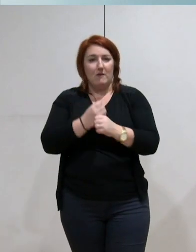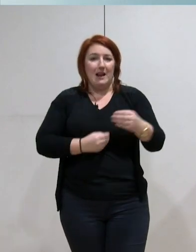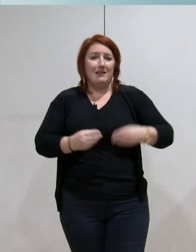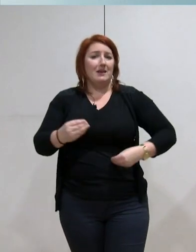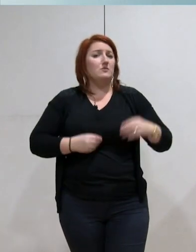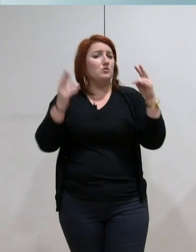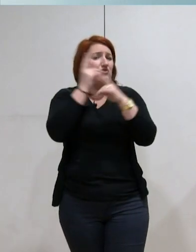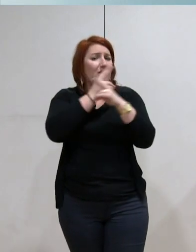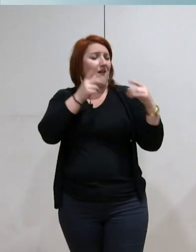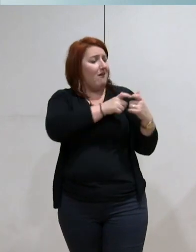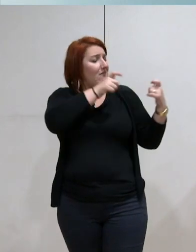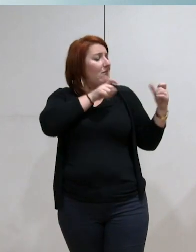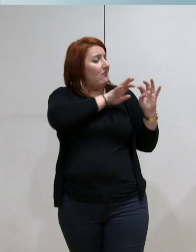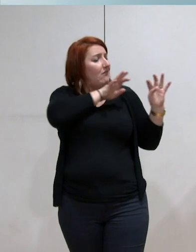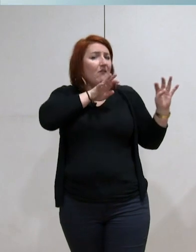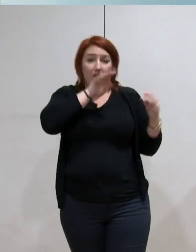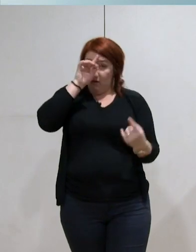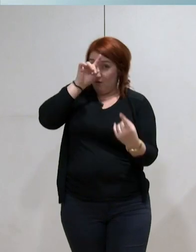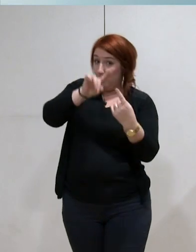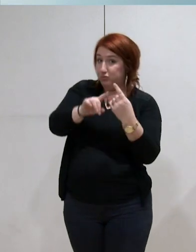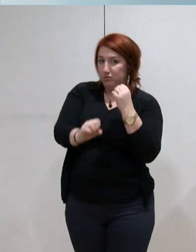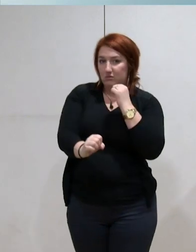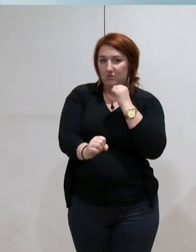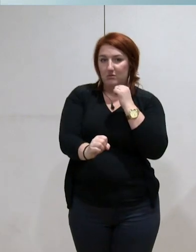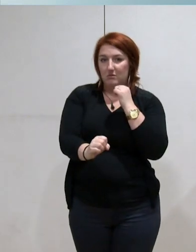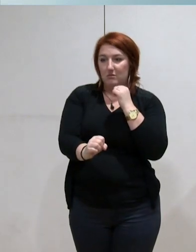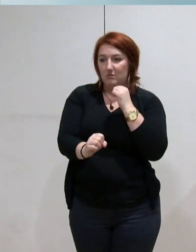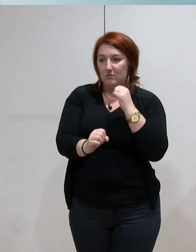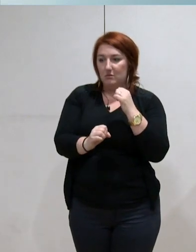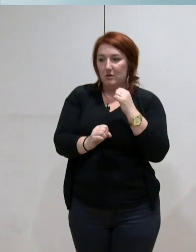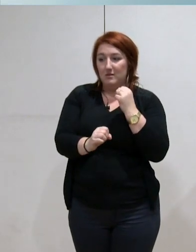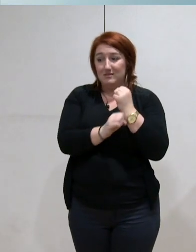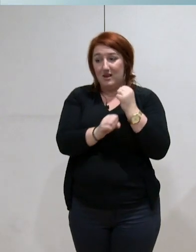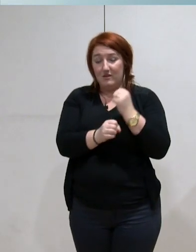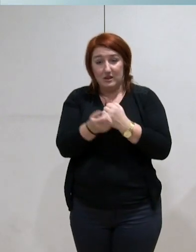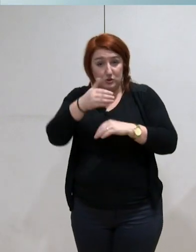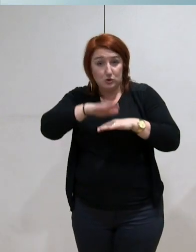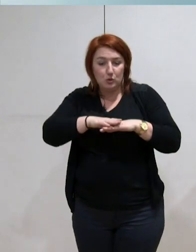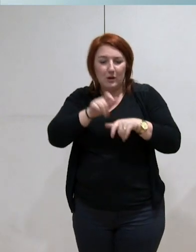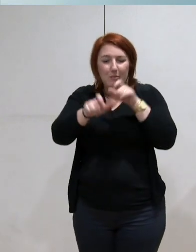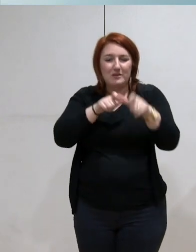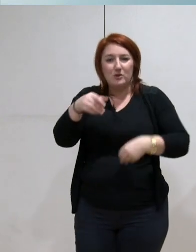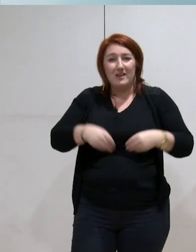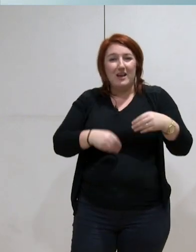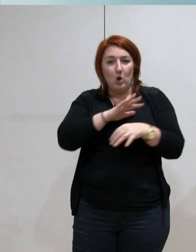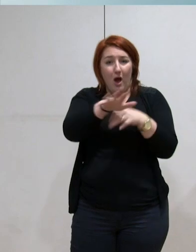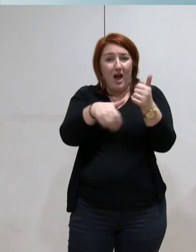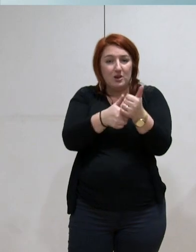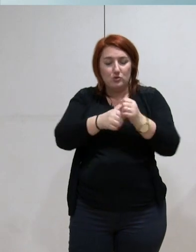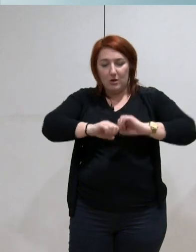générale pour travailler au nombre de directeurs généraux adjoints nous avons enclenché une démarche de